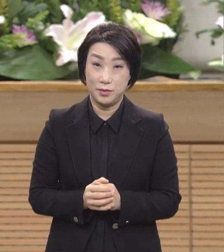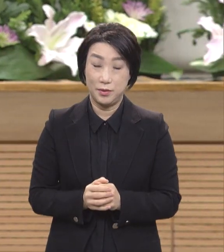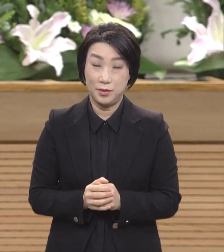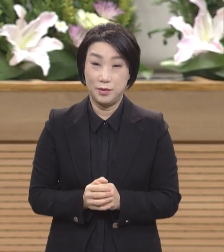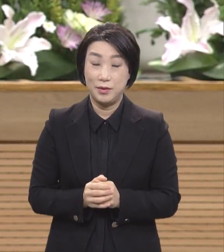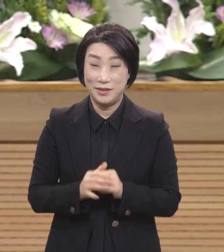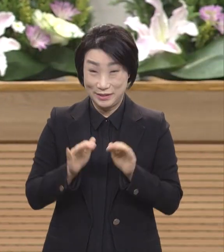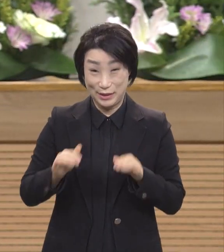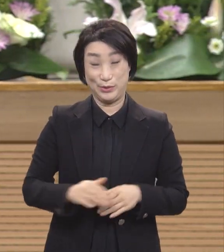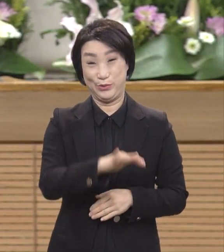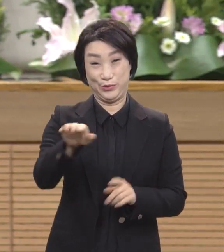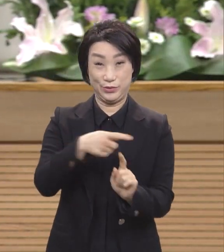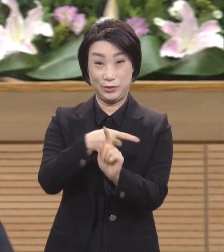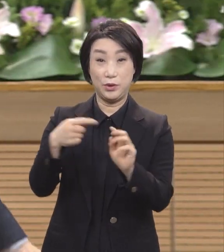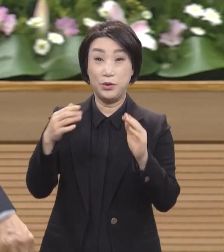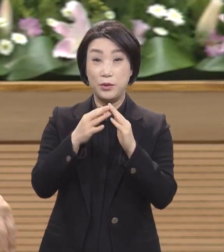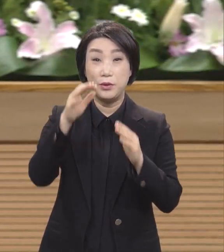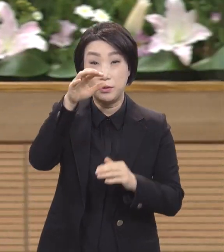우리 교회는